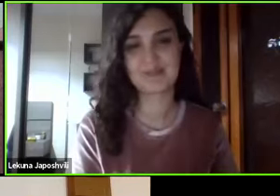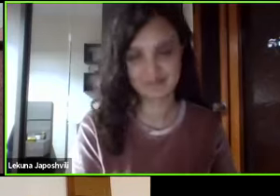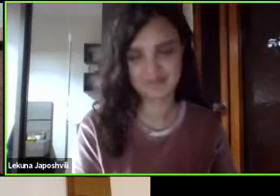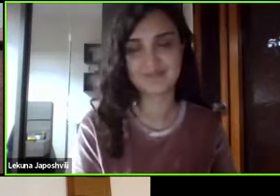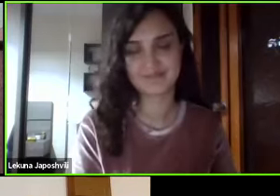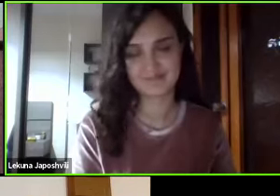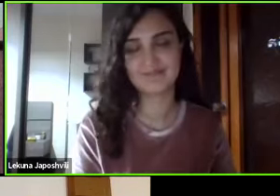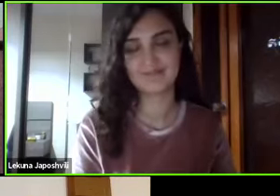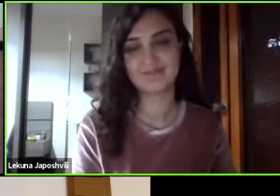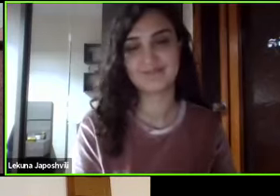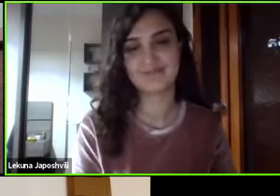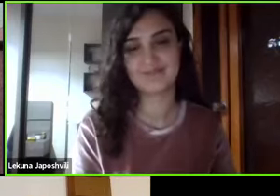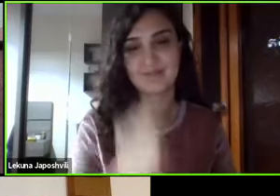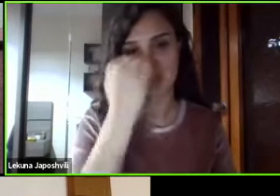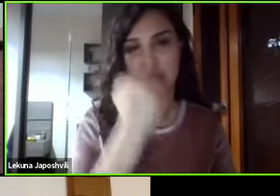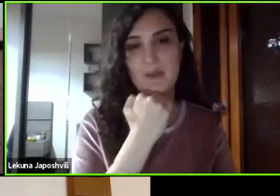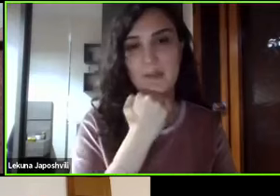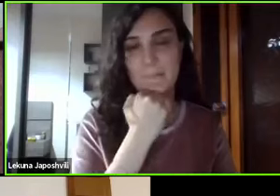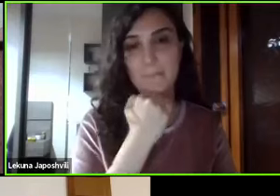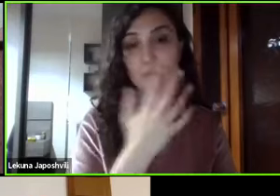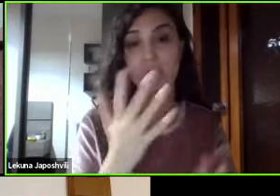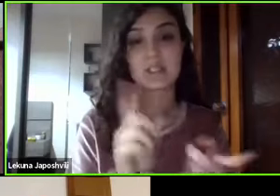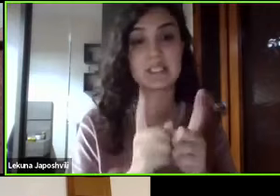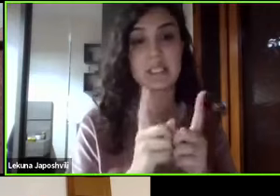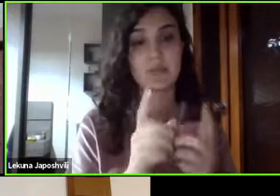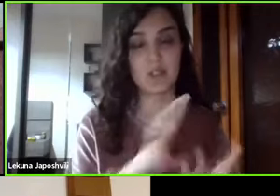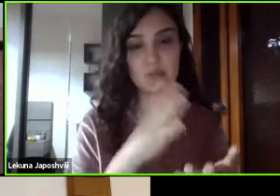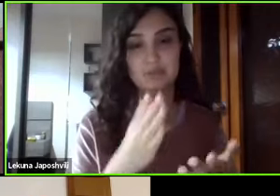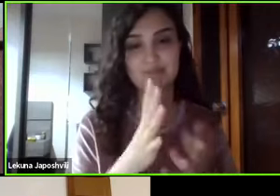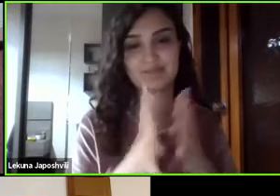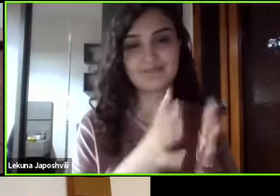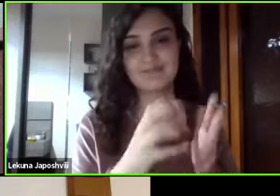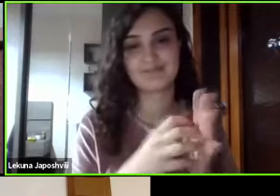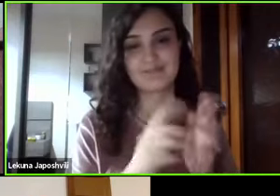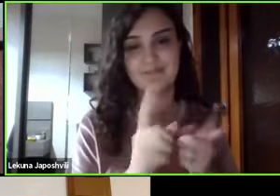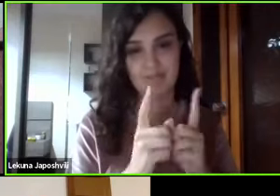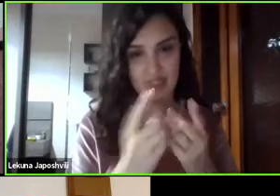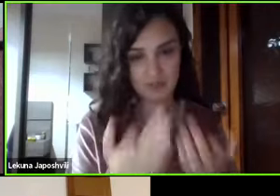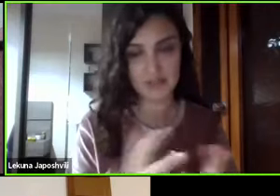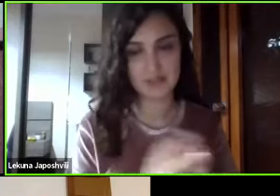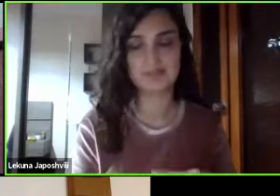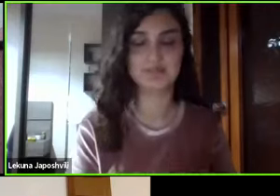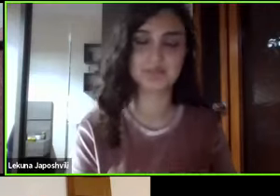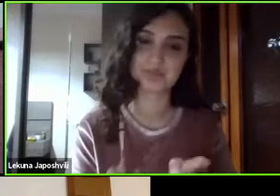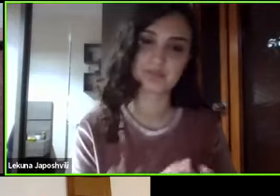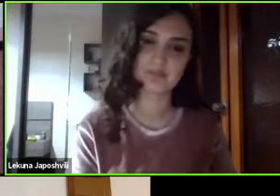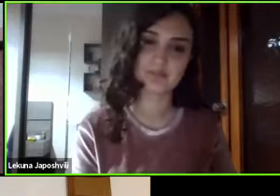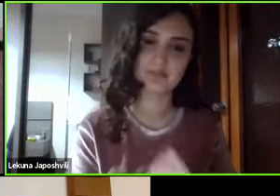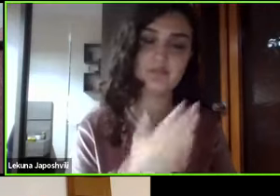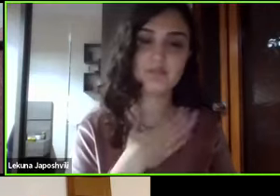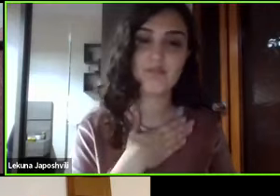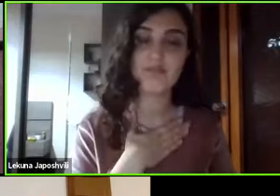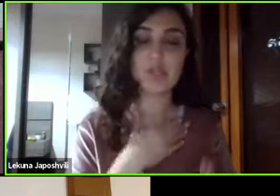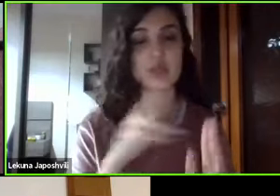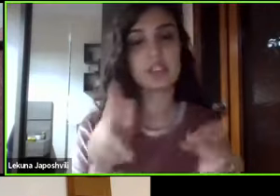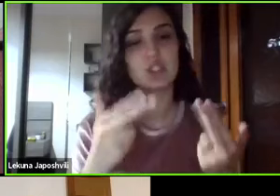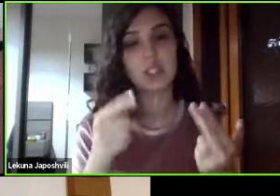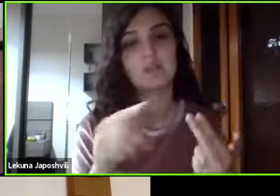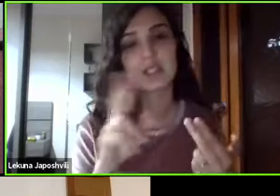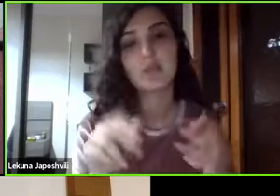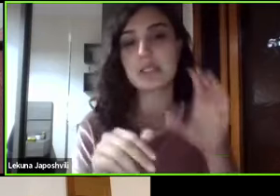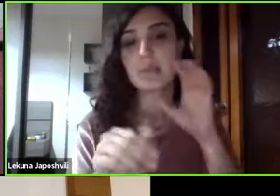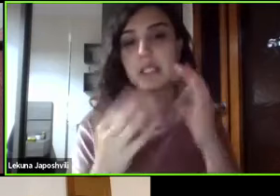მადლობა ლეკონას, რა თქმა უნდა, რომელიც უზრუნველყო ჟესტურ თარგმა ენაზე თარგმანი ჩვენ ჩართვის და ჩვენ